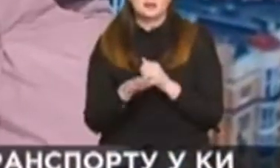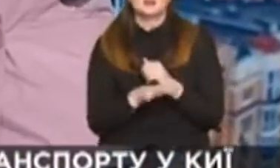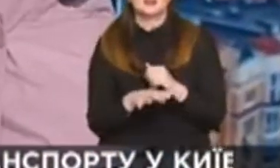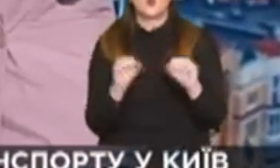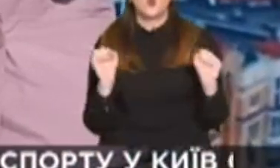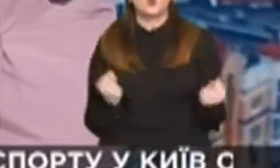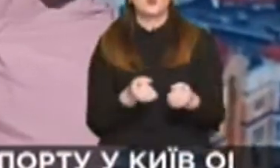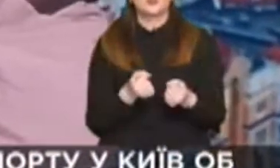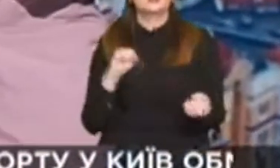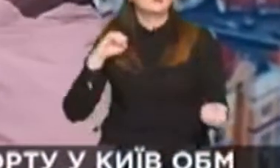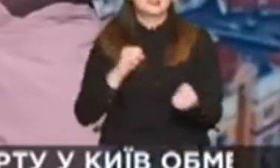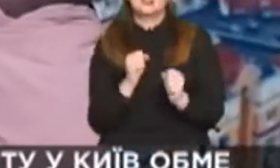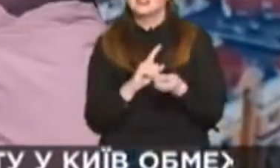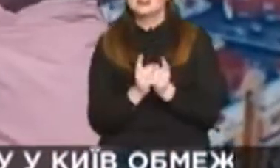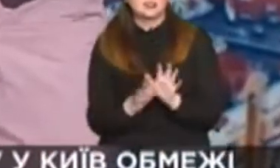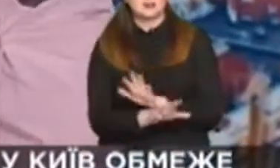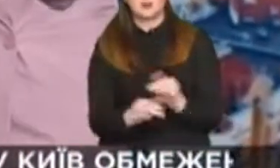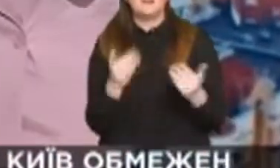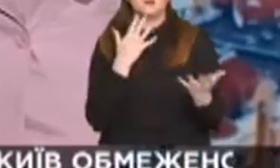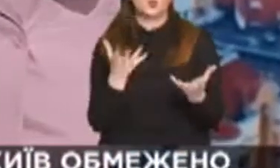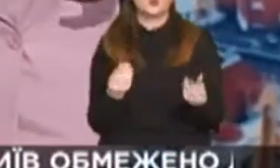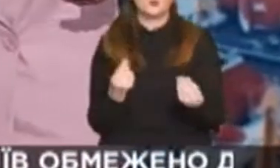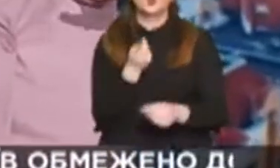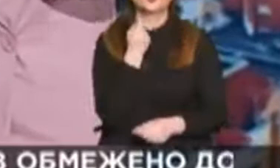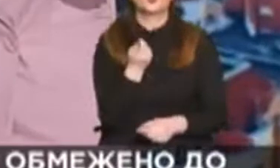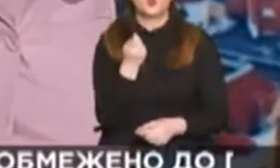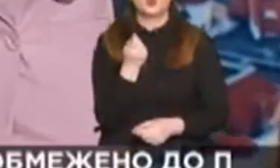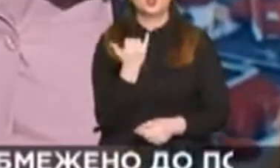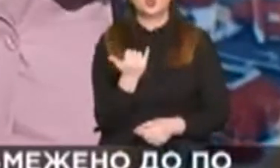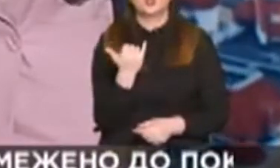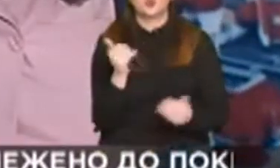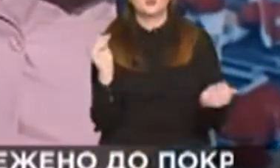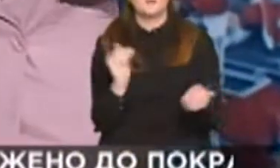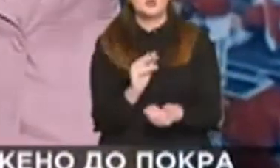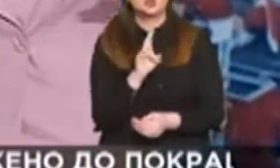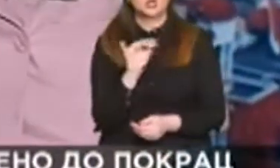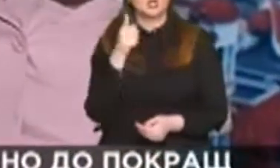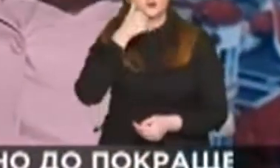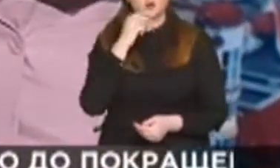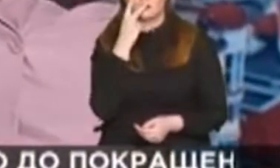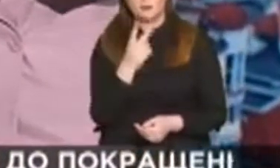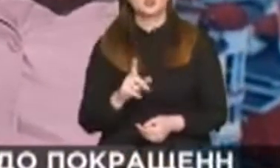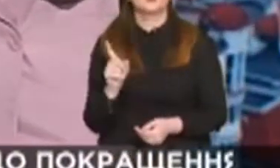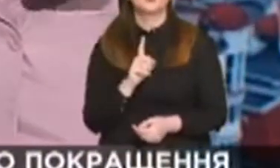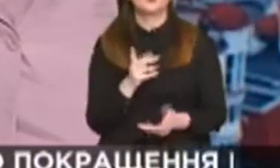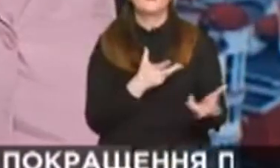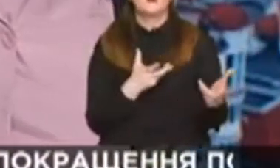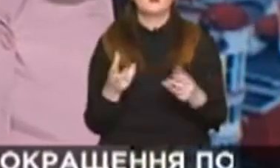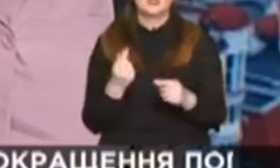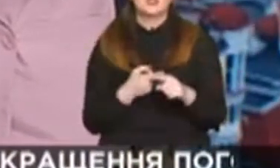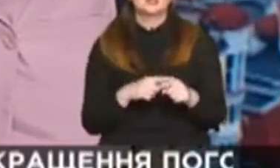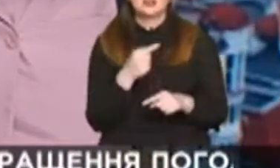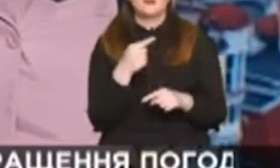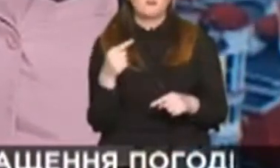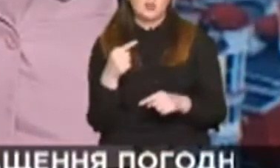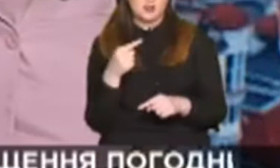Атмосферна тиск істотно не змінюється, і відносна вологість трошечки сьогодні менша, ніж вчора. Бачимо все ж таки вплив цих